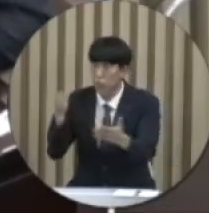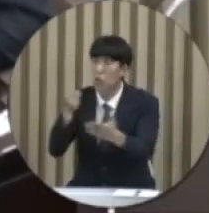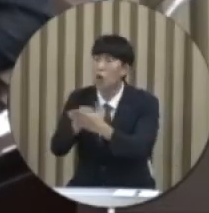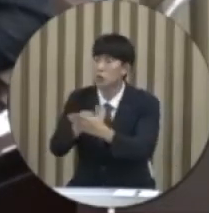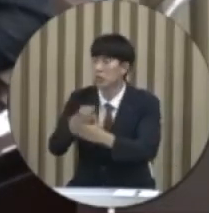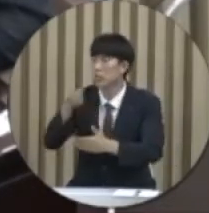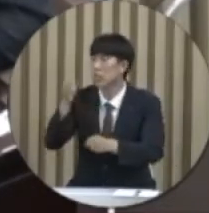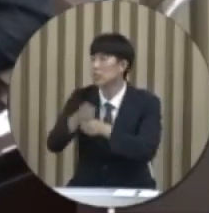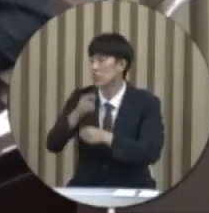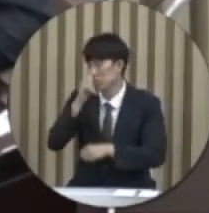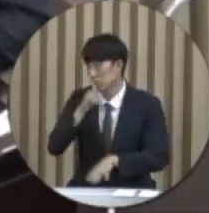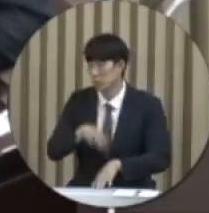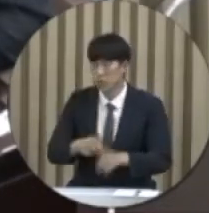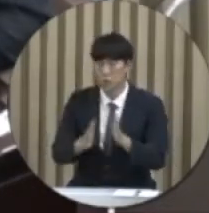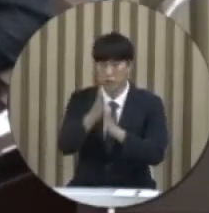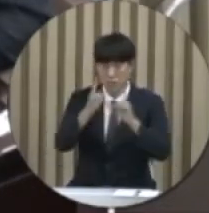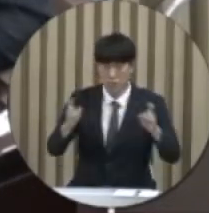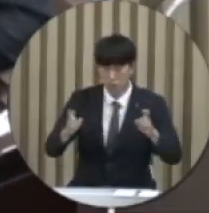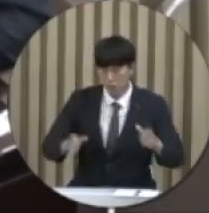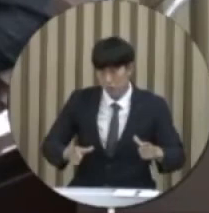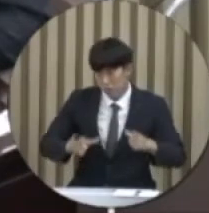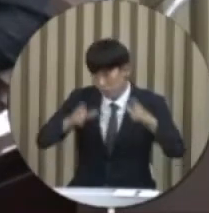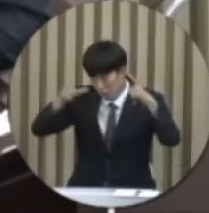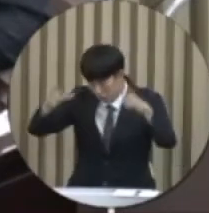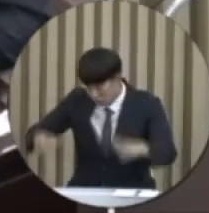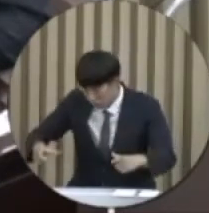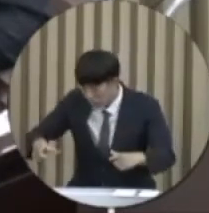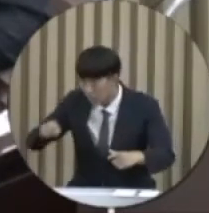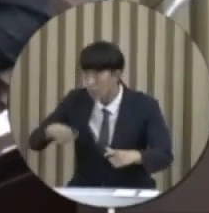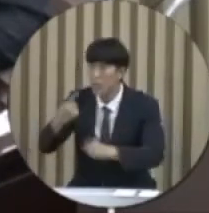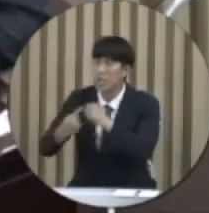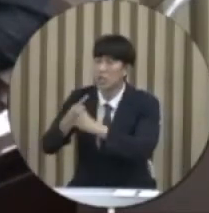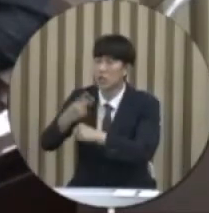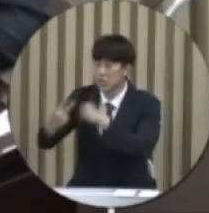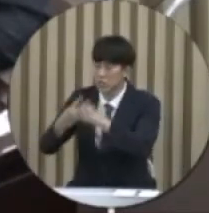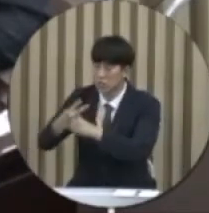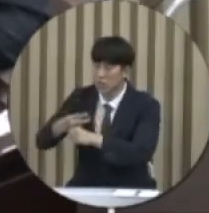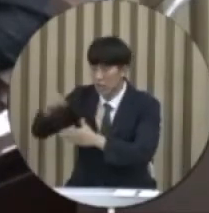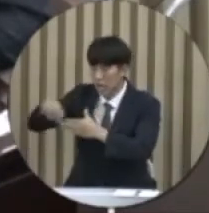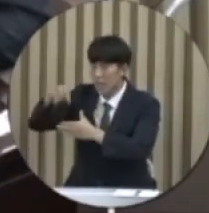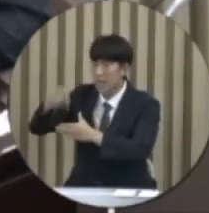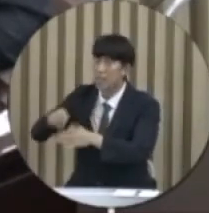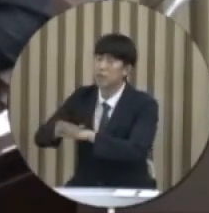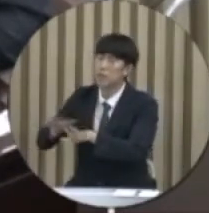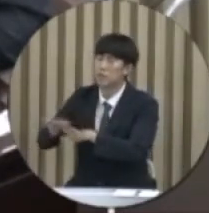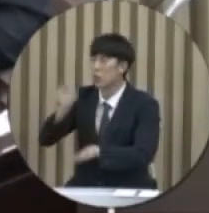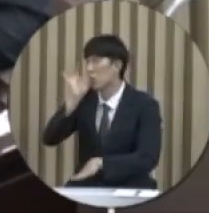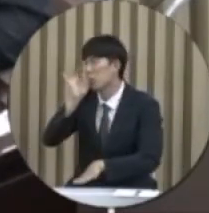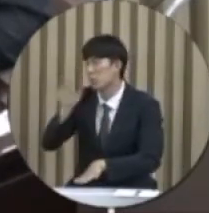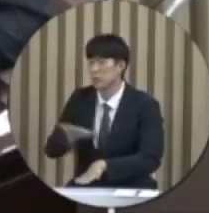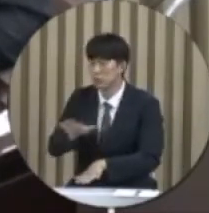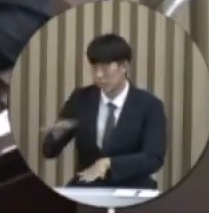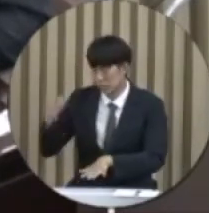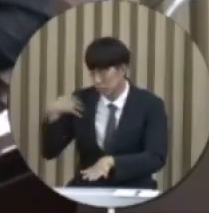그래서 화성 전체를 1년, 2년 만에 지중화하는 건 불가능합니다. 우리의 의지만 가지고 할 수 있는 것도 아니고 또한 한전에서